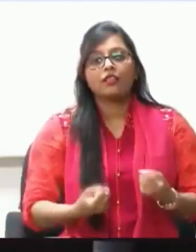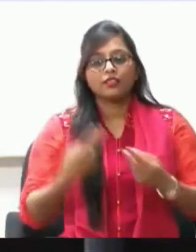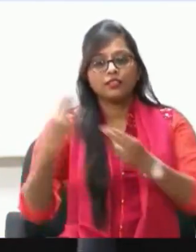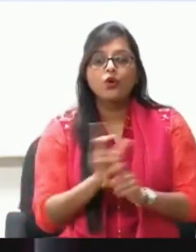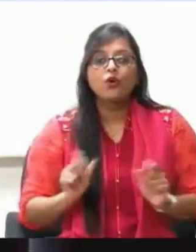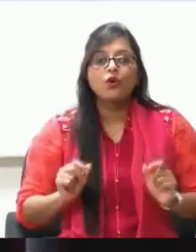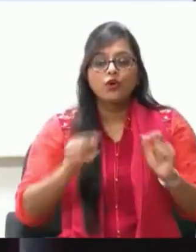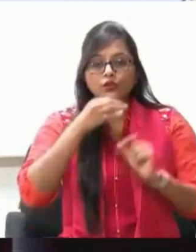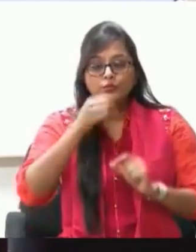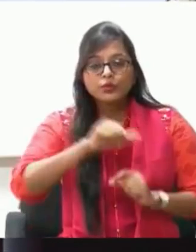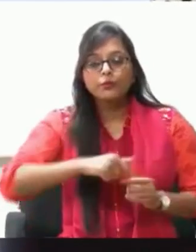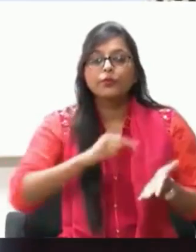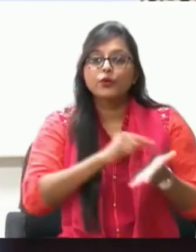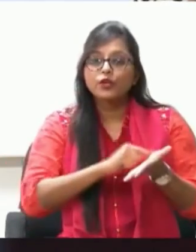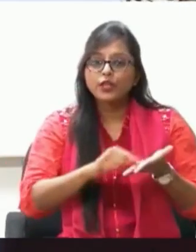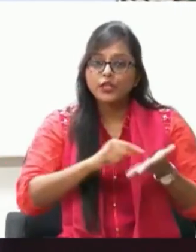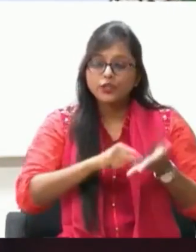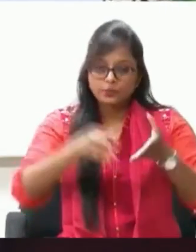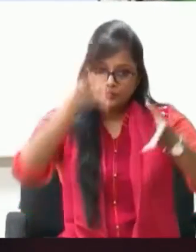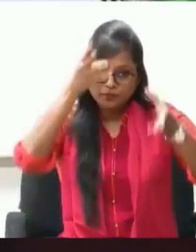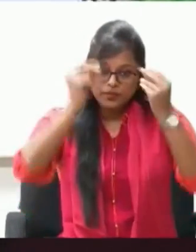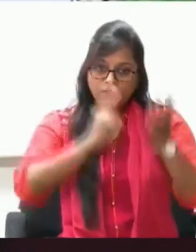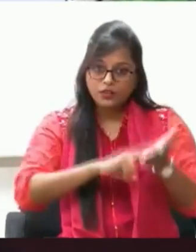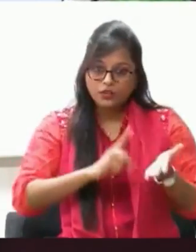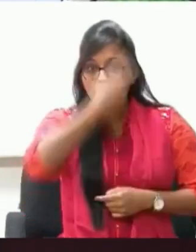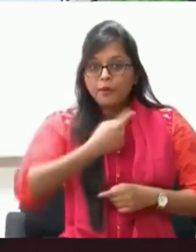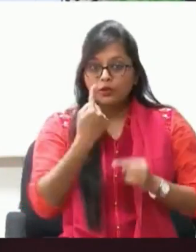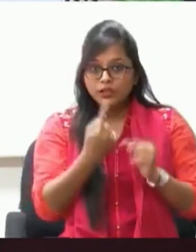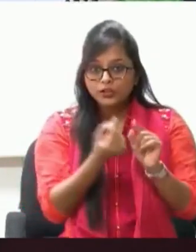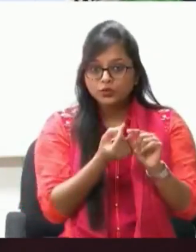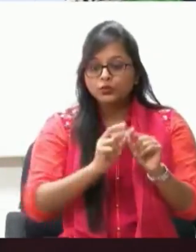স্বাস্থ্যবিধি মেনে চলুন। সেলিম মালিক, RTV, ঢাকা।